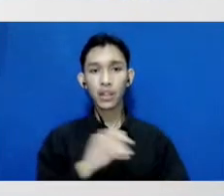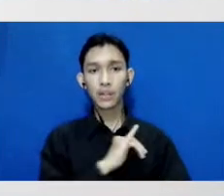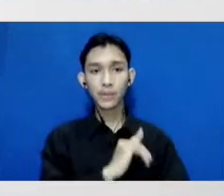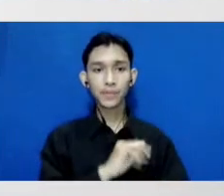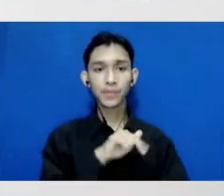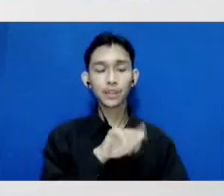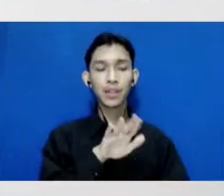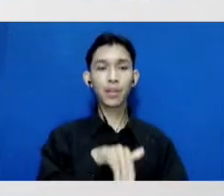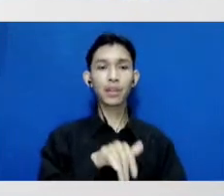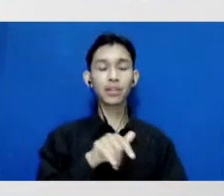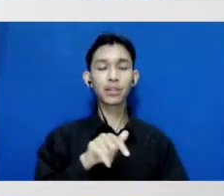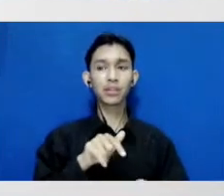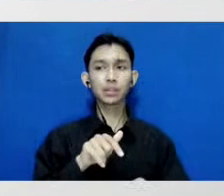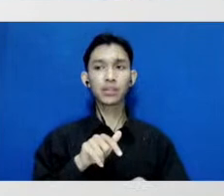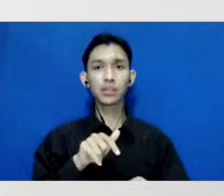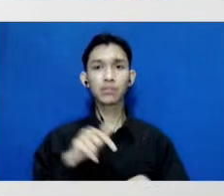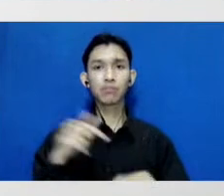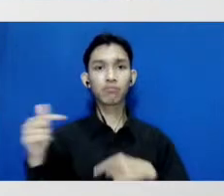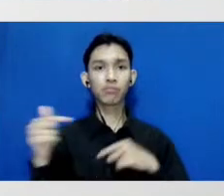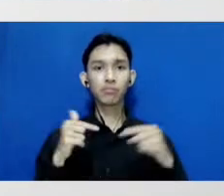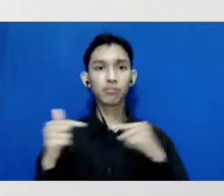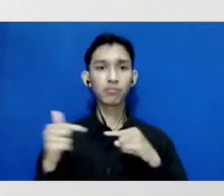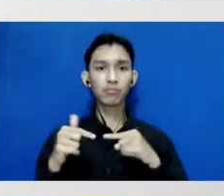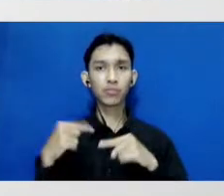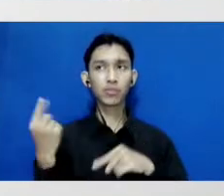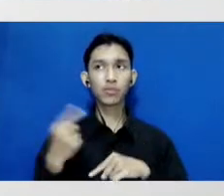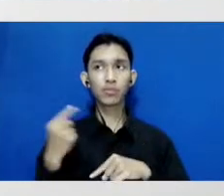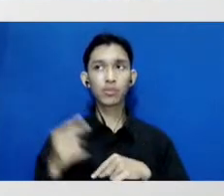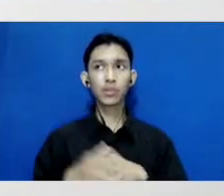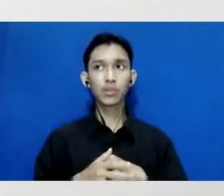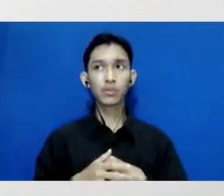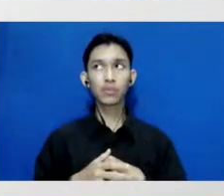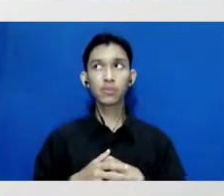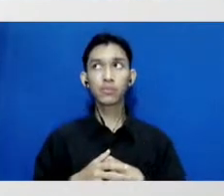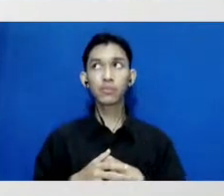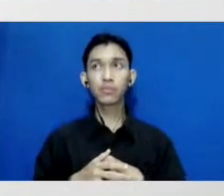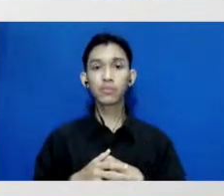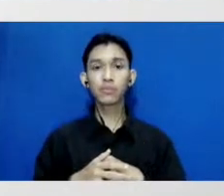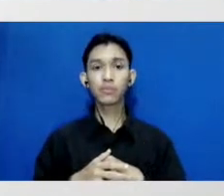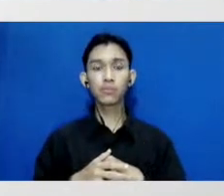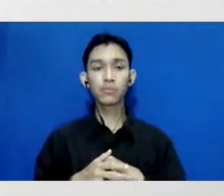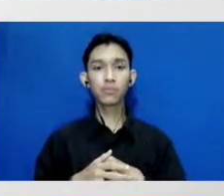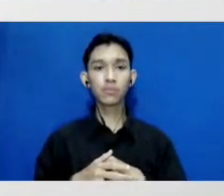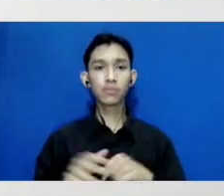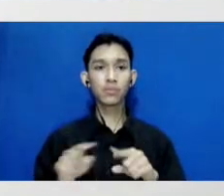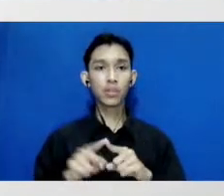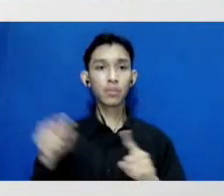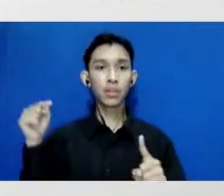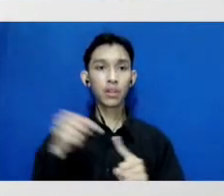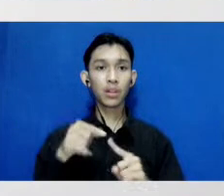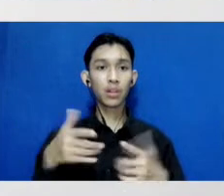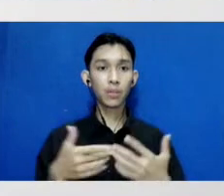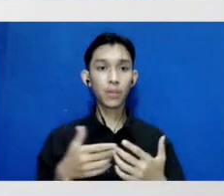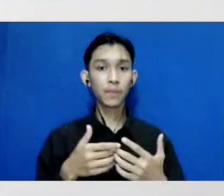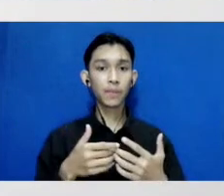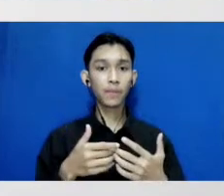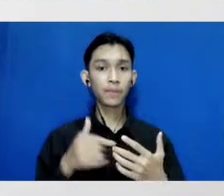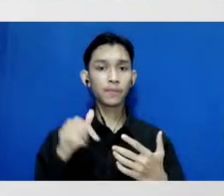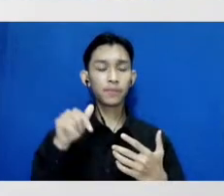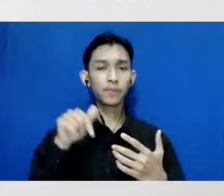dalam perdebatan di publik, tapi targetnya ini akan bisa, beberapa